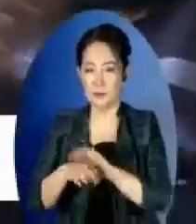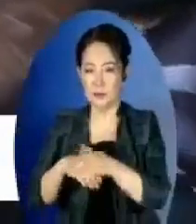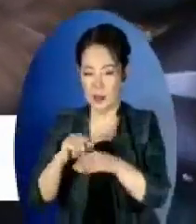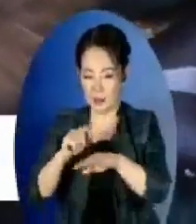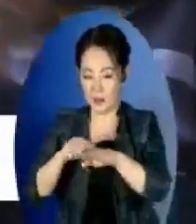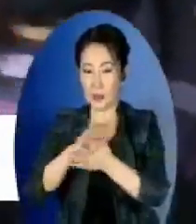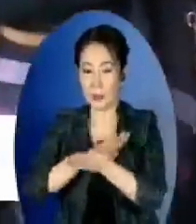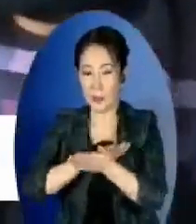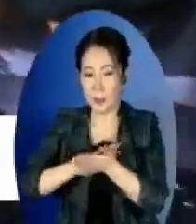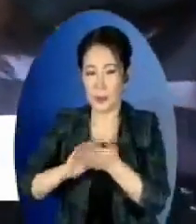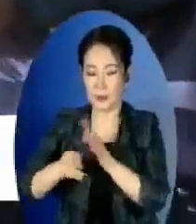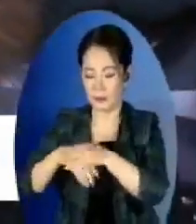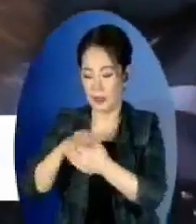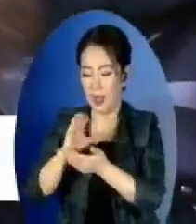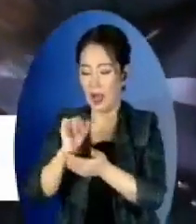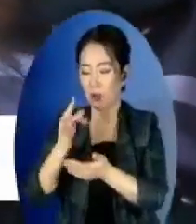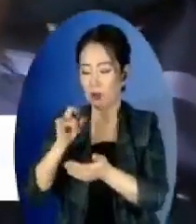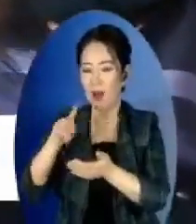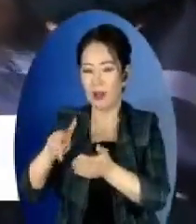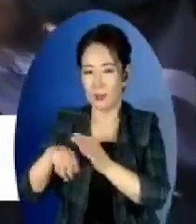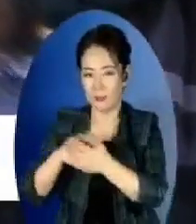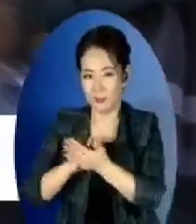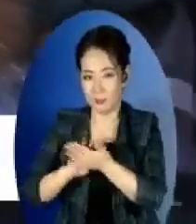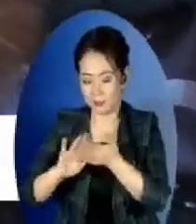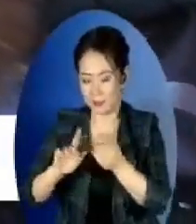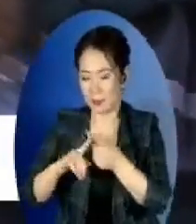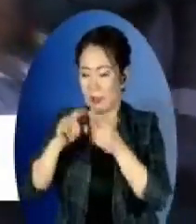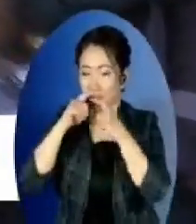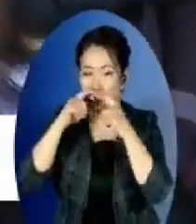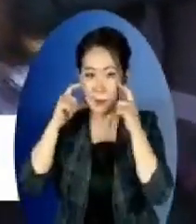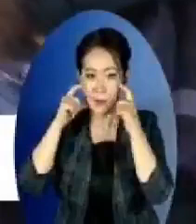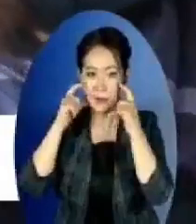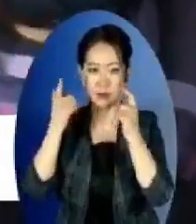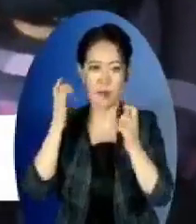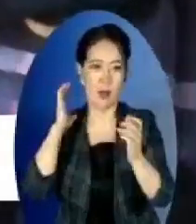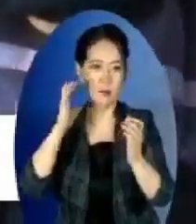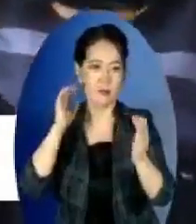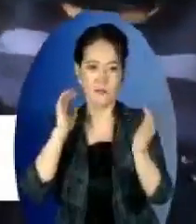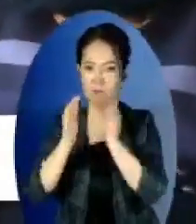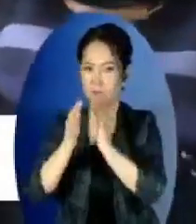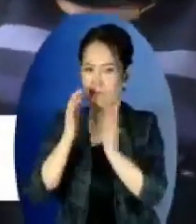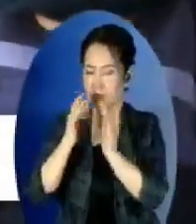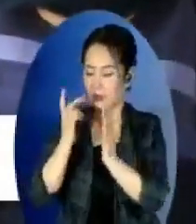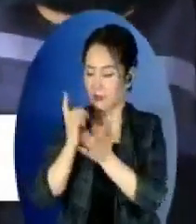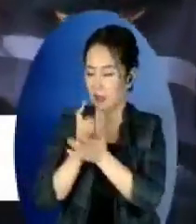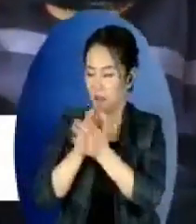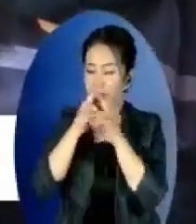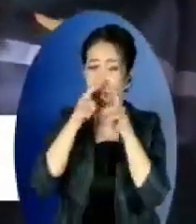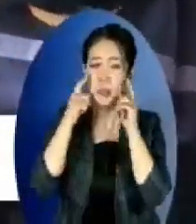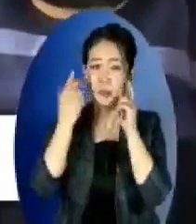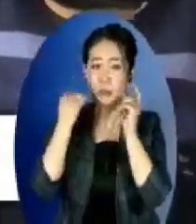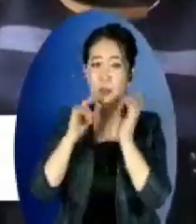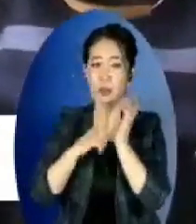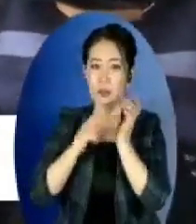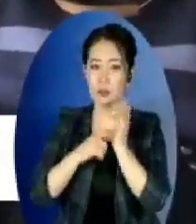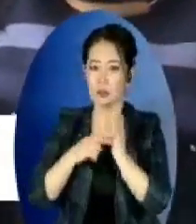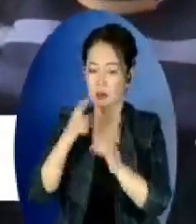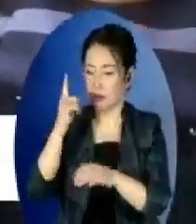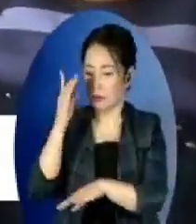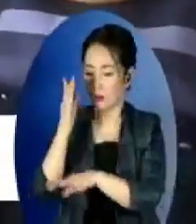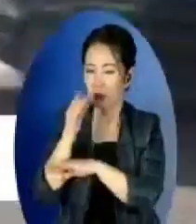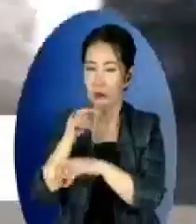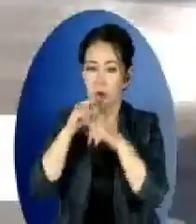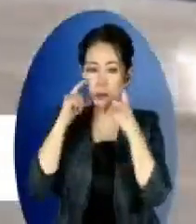ариутгах, маск зүүх те олон нийтийн тээврийн хэрэгслэр ингэж явж байхад та маск та заавал явж явах хэрэгтэй гэж бодож байна. За өдөр чамд хэлсэн нэг маск